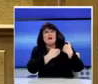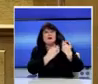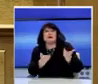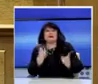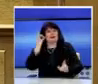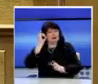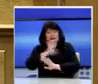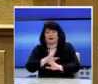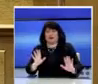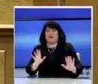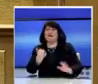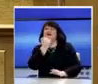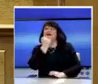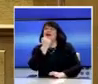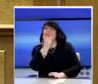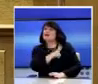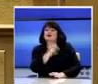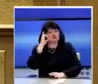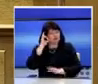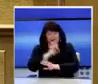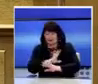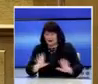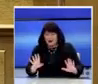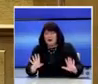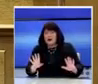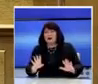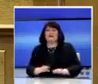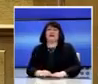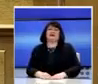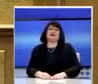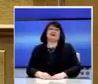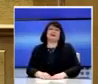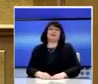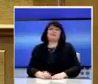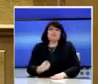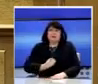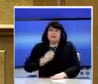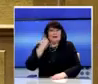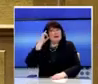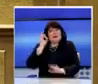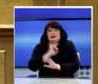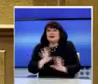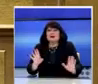έλλειψη συνέστησης των λαθών που έχουν γίνει, έλλειψη συνέστησης της ανάγκης